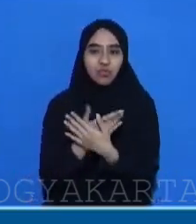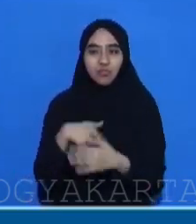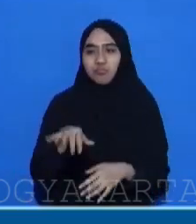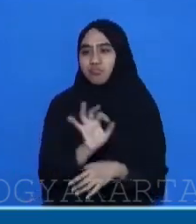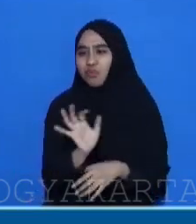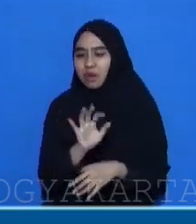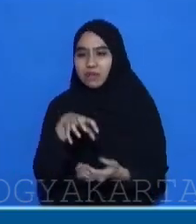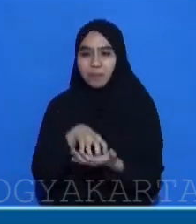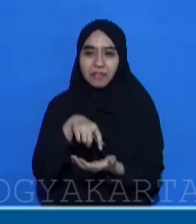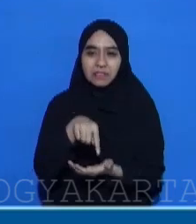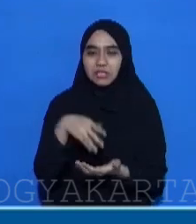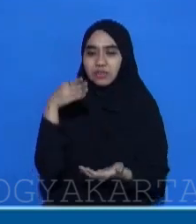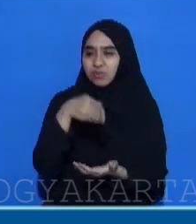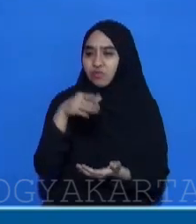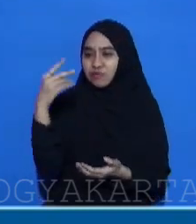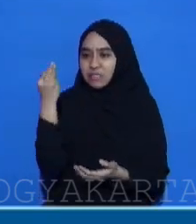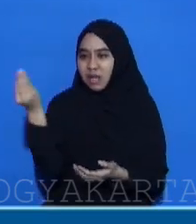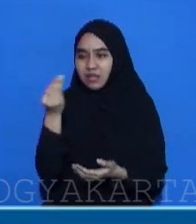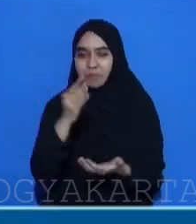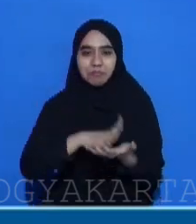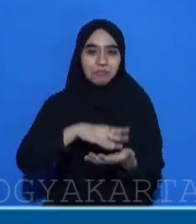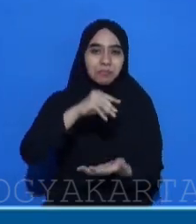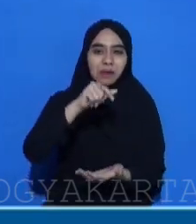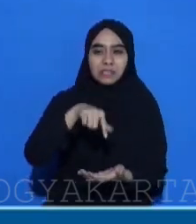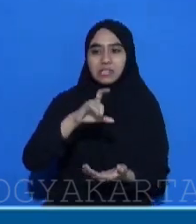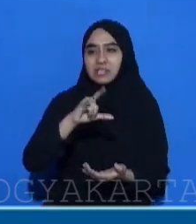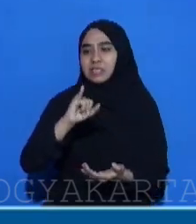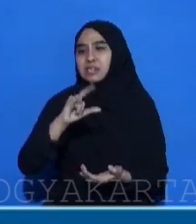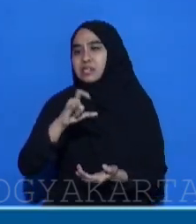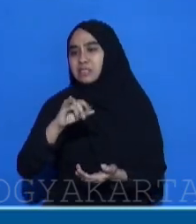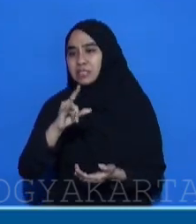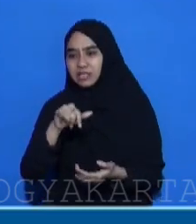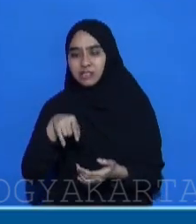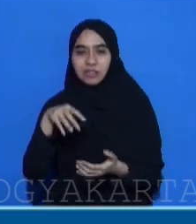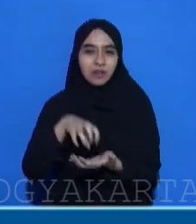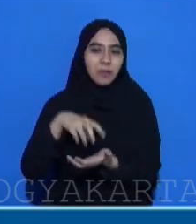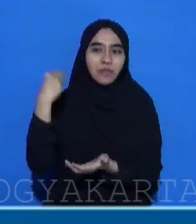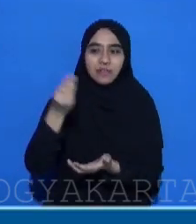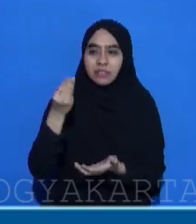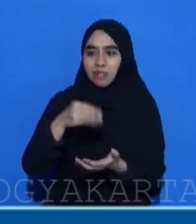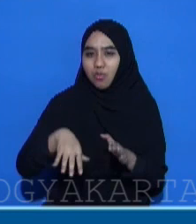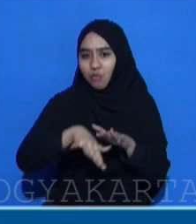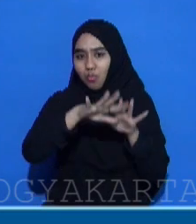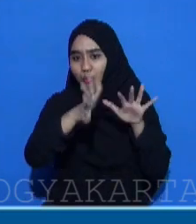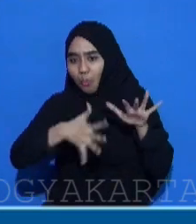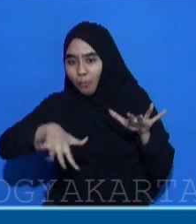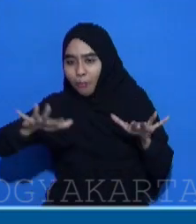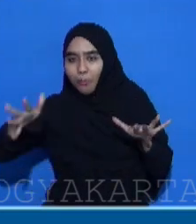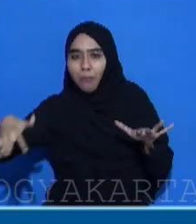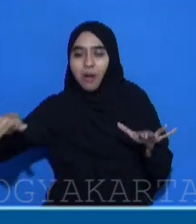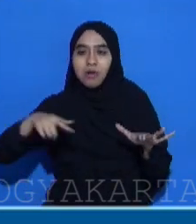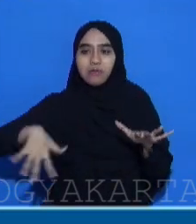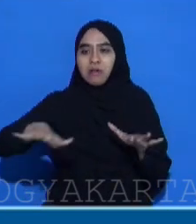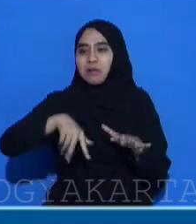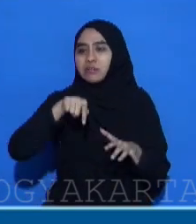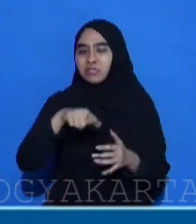inangah wed ingkang Dados ciri mirungganing wisata pesisir laut bekah men dumunung ing sakinggiling pareden ingkang